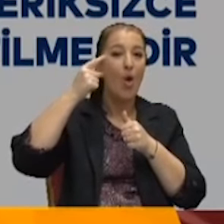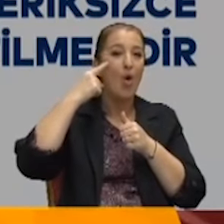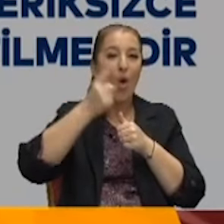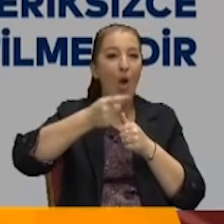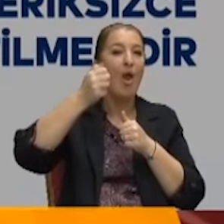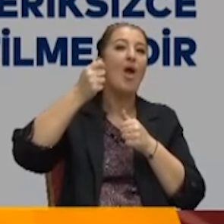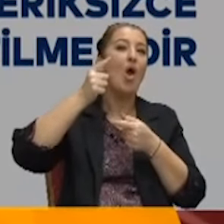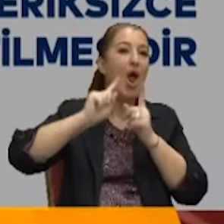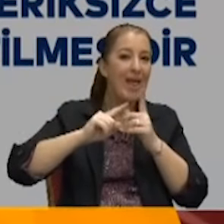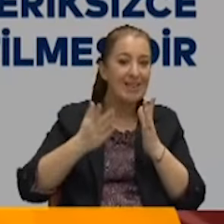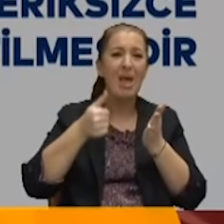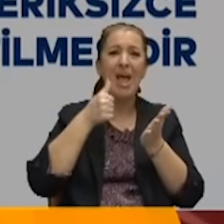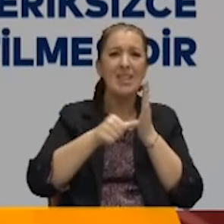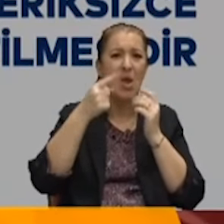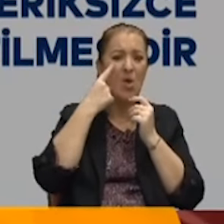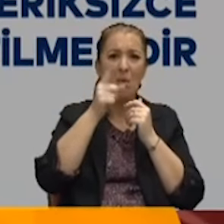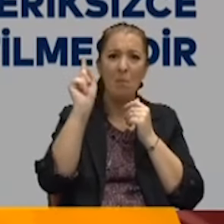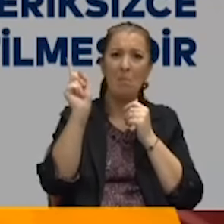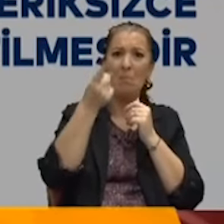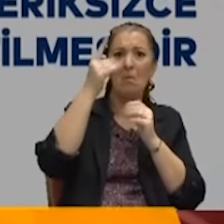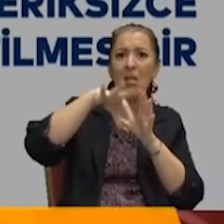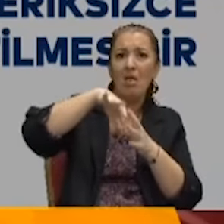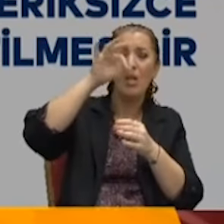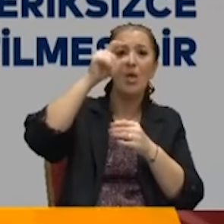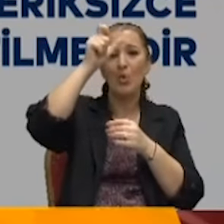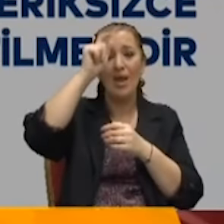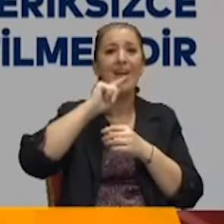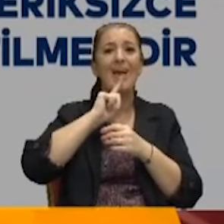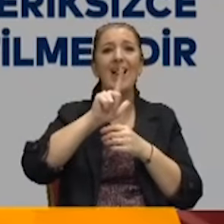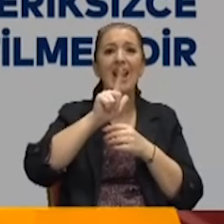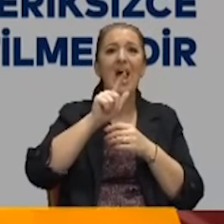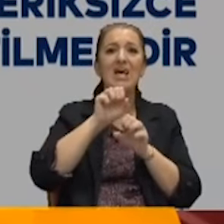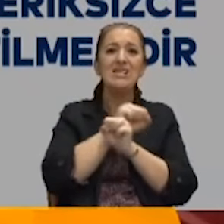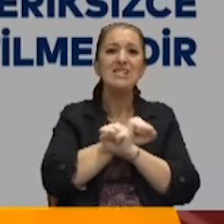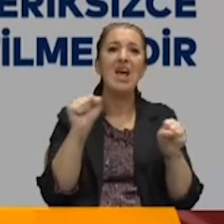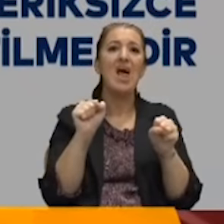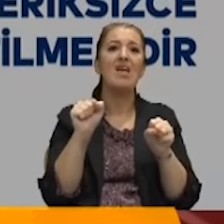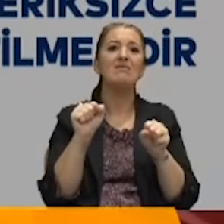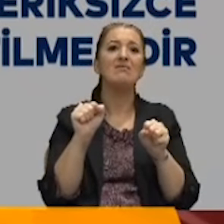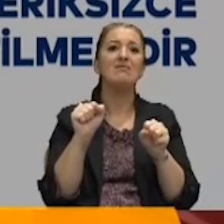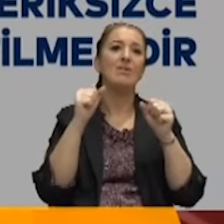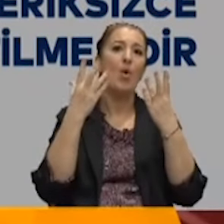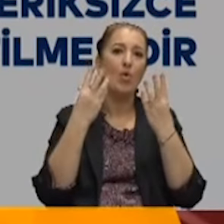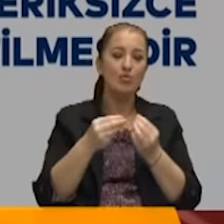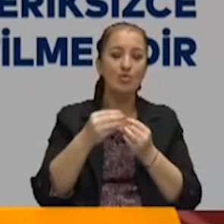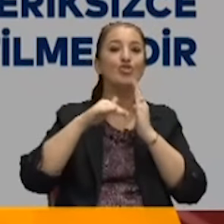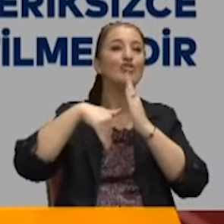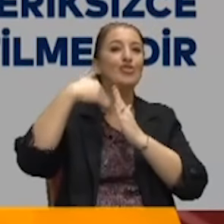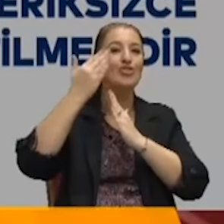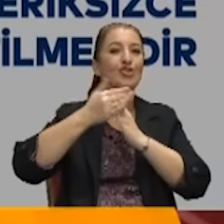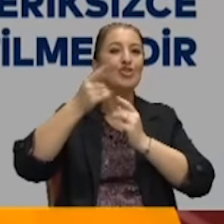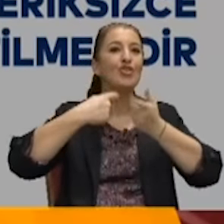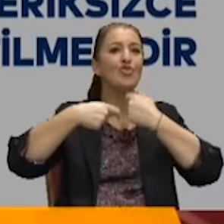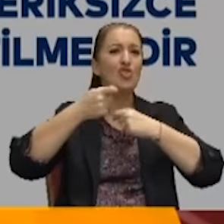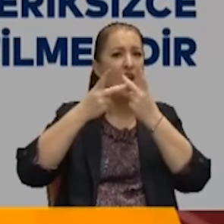boyutta Türk lirasının değer kaybetmesine neden olmuştur. Dış ticaret açığımız